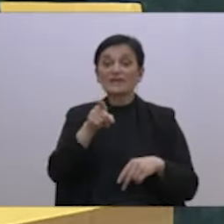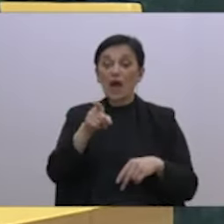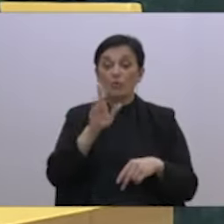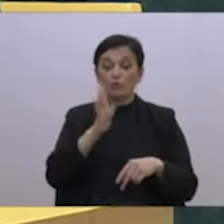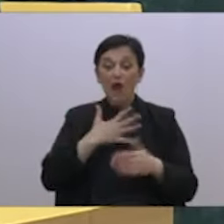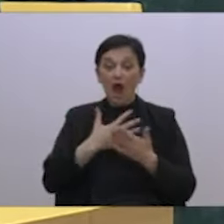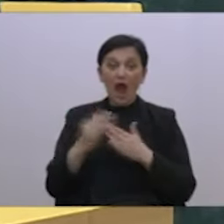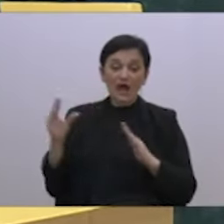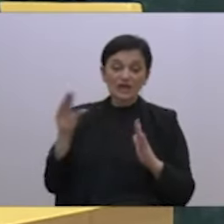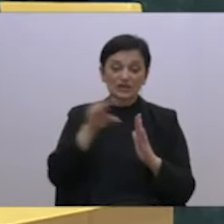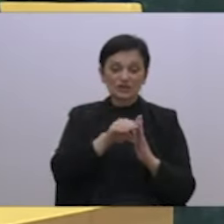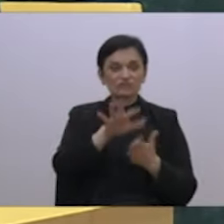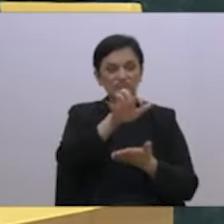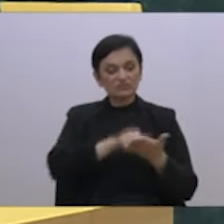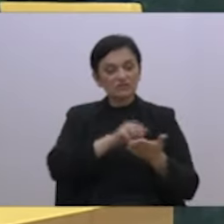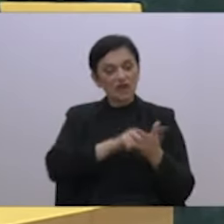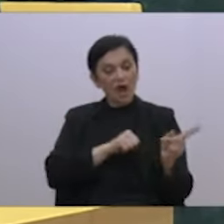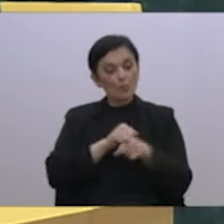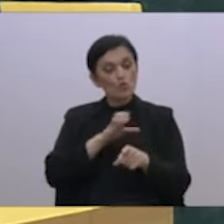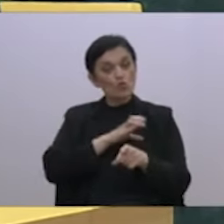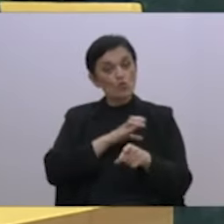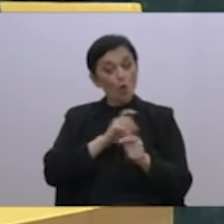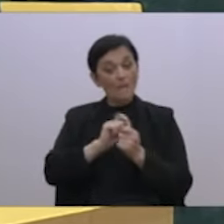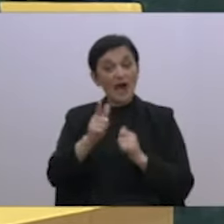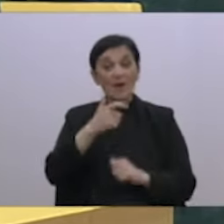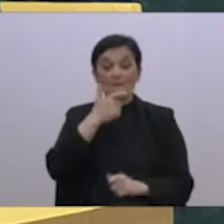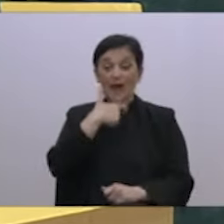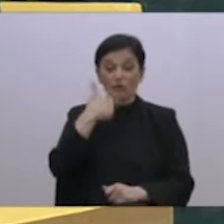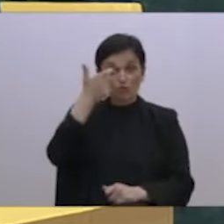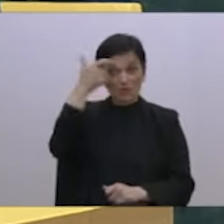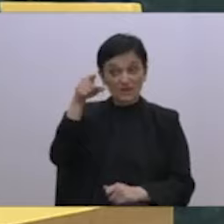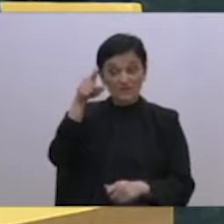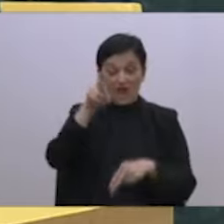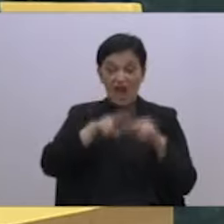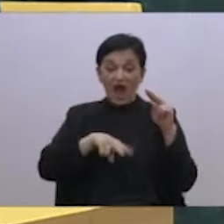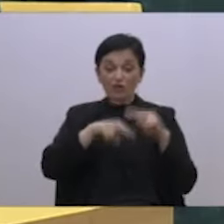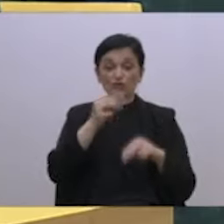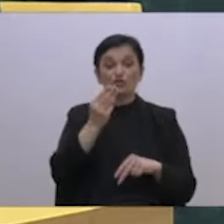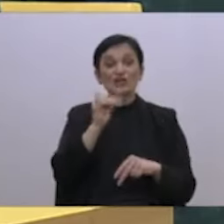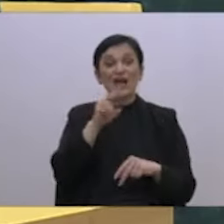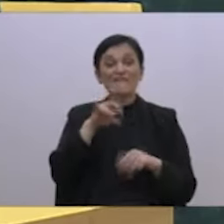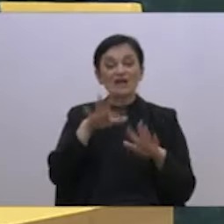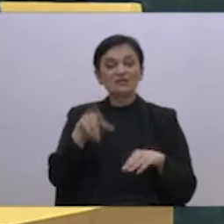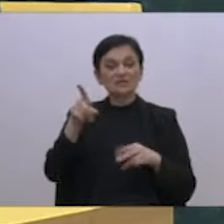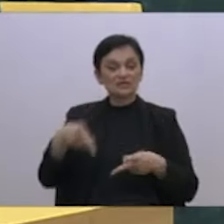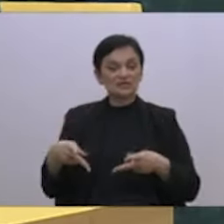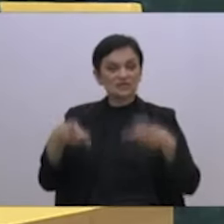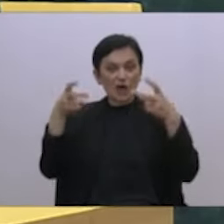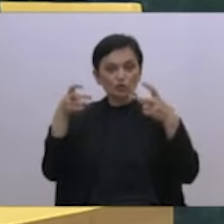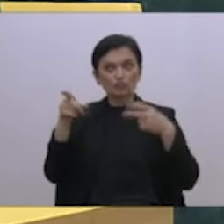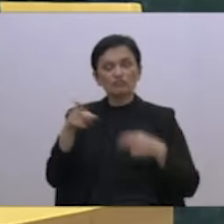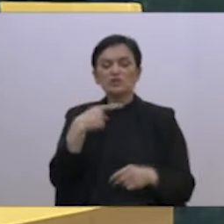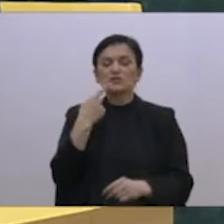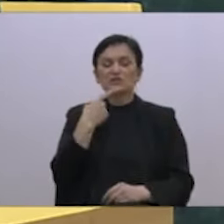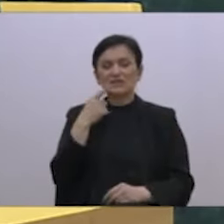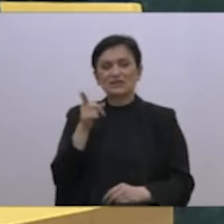შემოიტანთ დაიბეგრებით ქონების გადასახადით მაგრამ ბატონმა ბიძინამ რომ ააშენოს შეკვეთილში სასტუმრო და მან რო თქვას